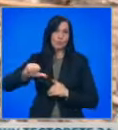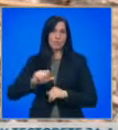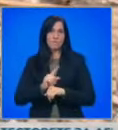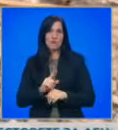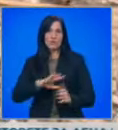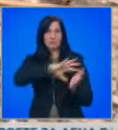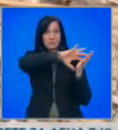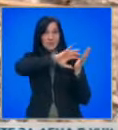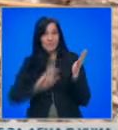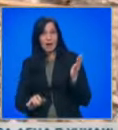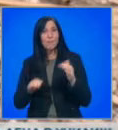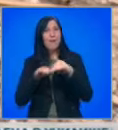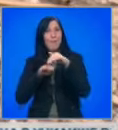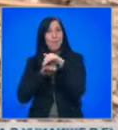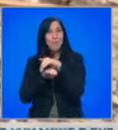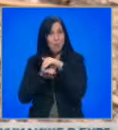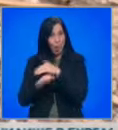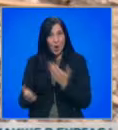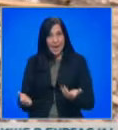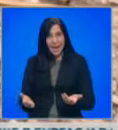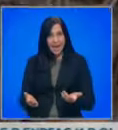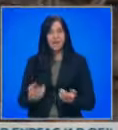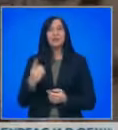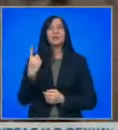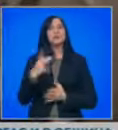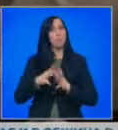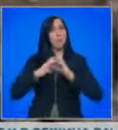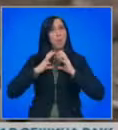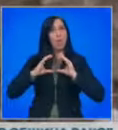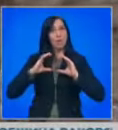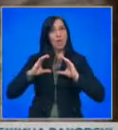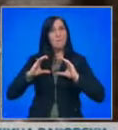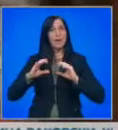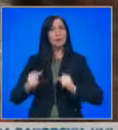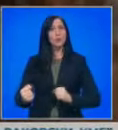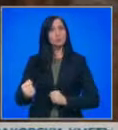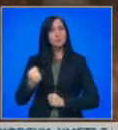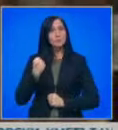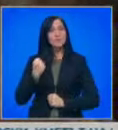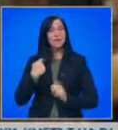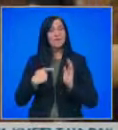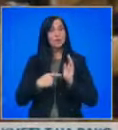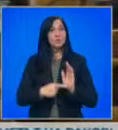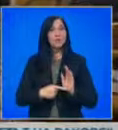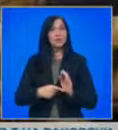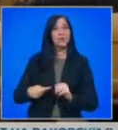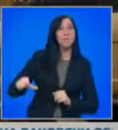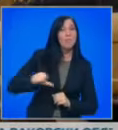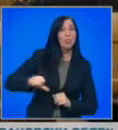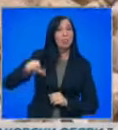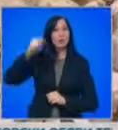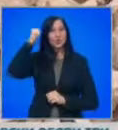събаряме един бункер, наистина бункер, с много по-дебели, по-якостни показатели на бетони и